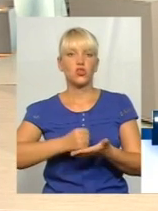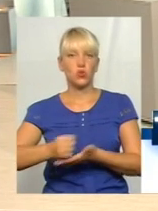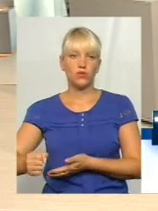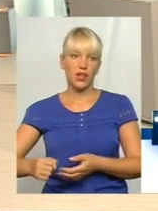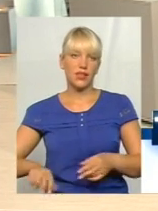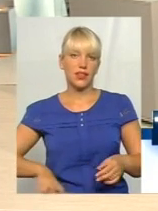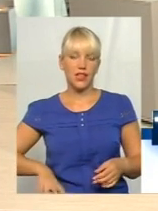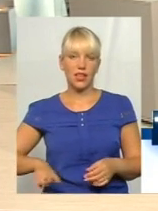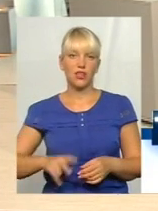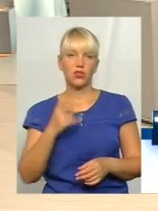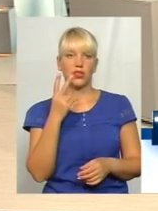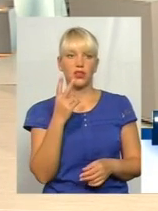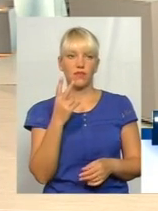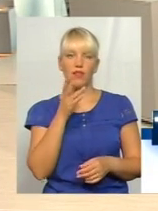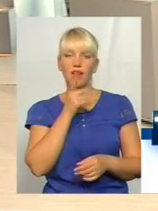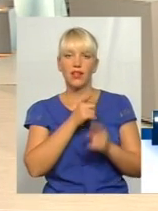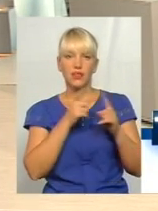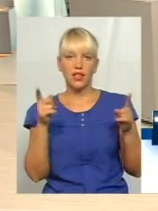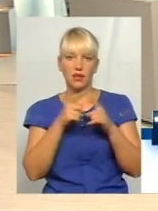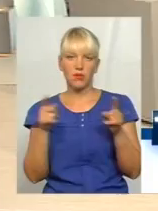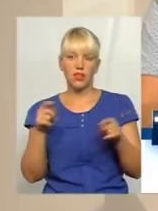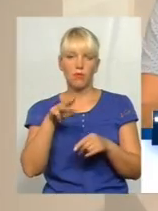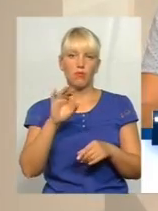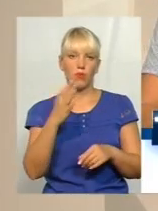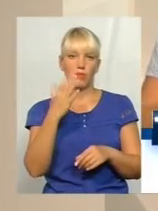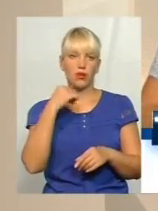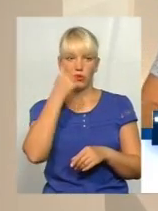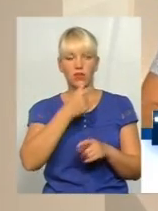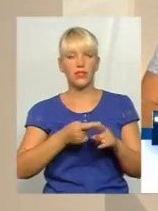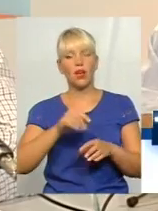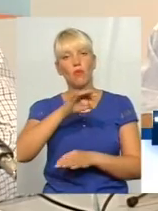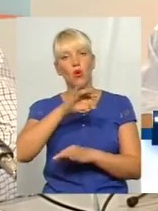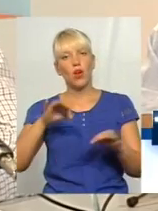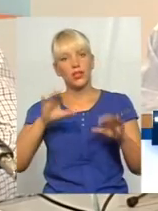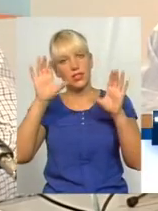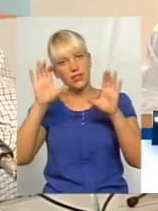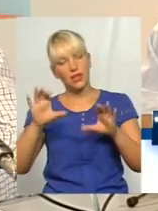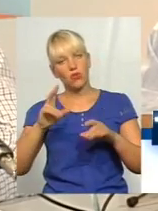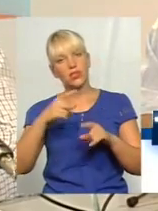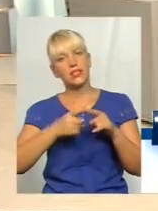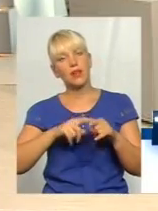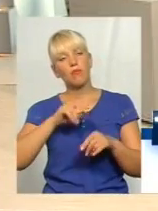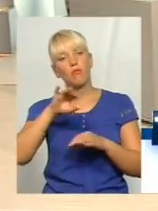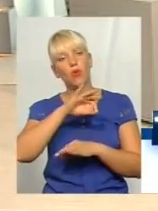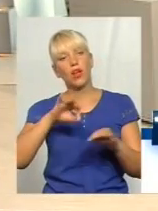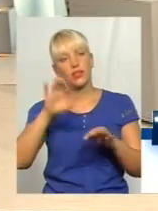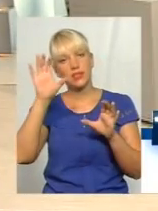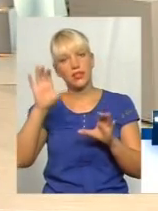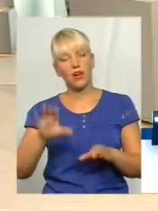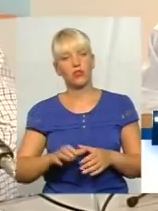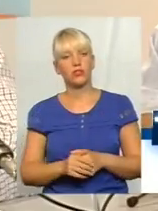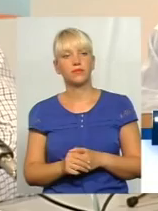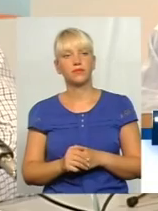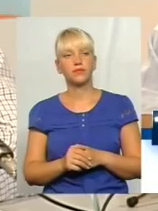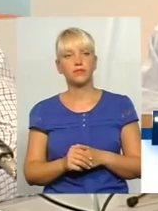директора два терміни по пть років в проекті закону ще раз на Звертаю увагу в проекті закону тобто не